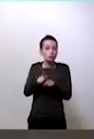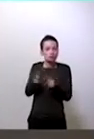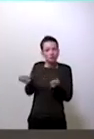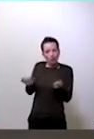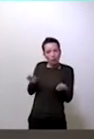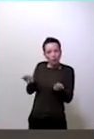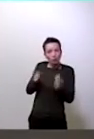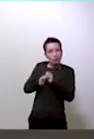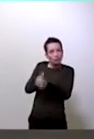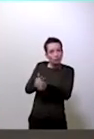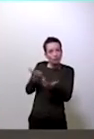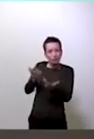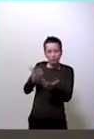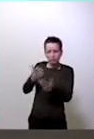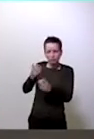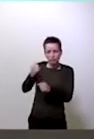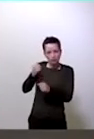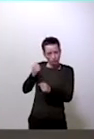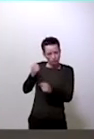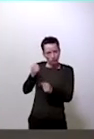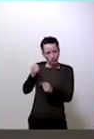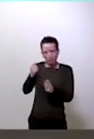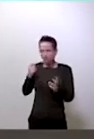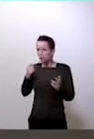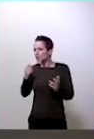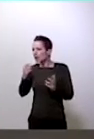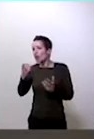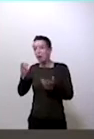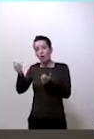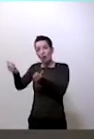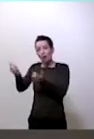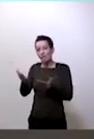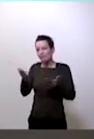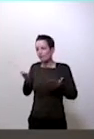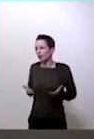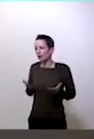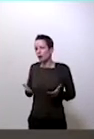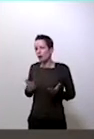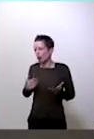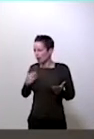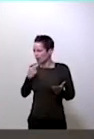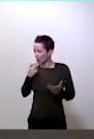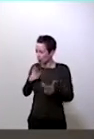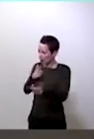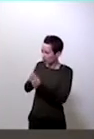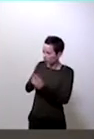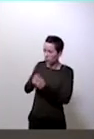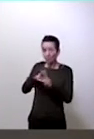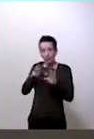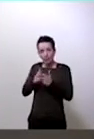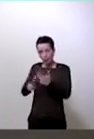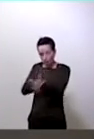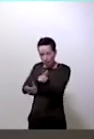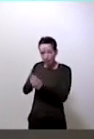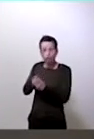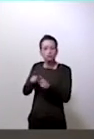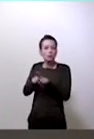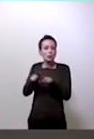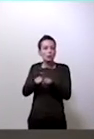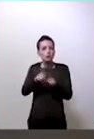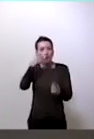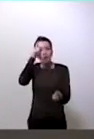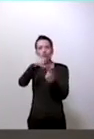en fonction d'un travail de fond pour adopter l'offre existante en qualité, en prix et en adaptation aux